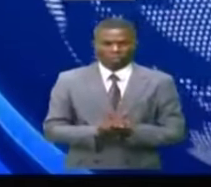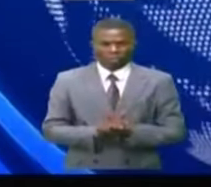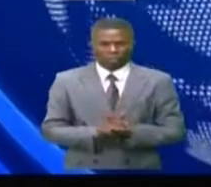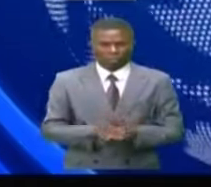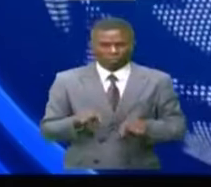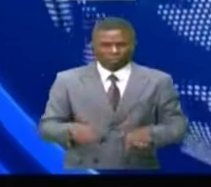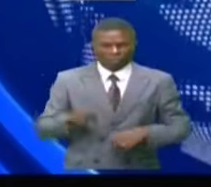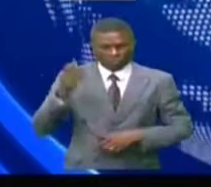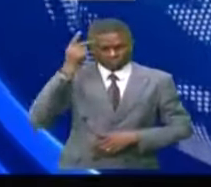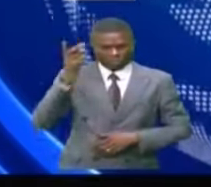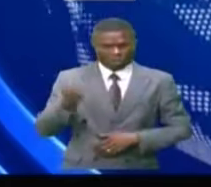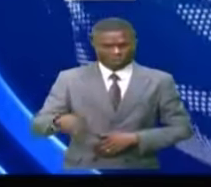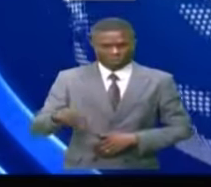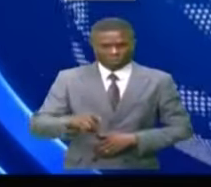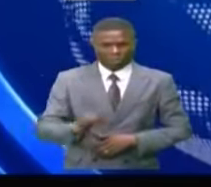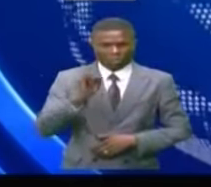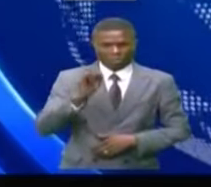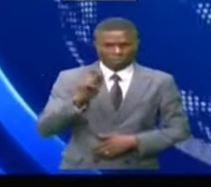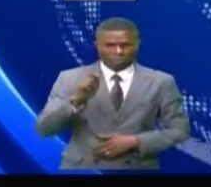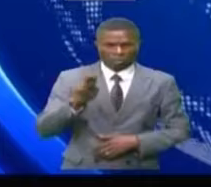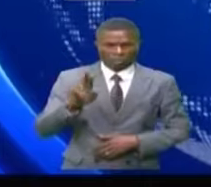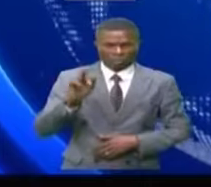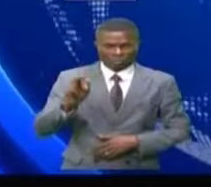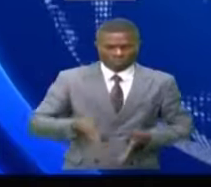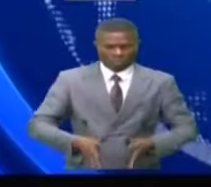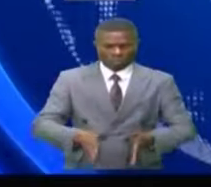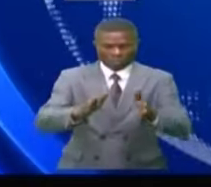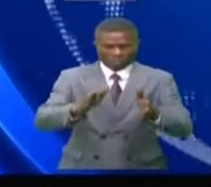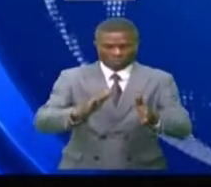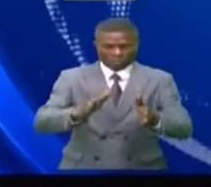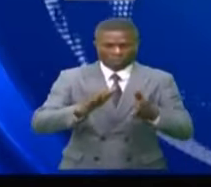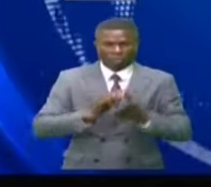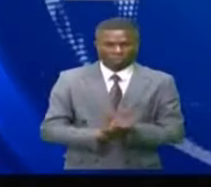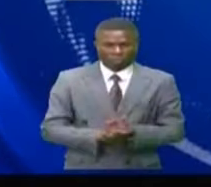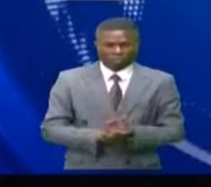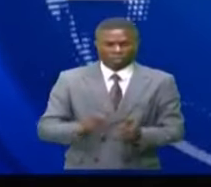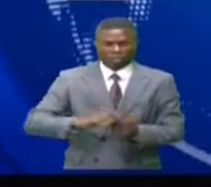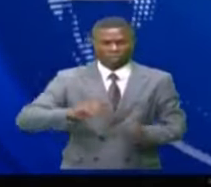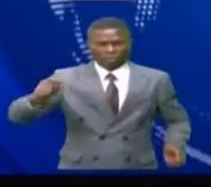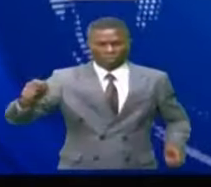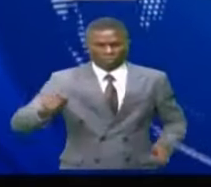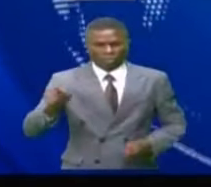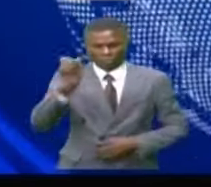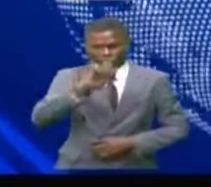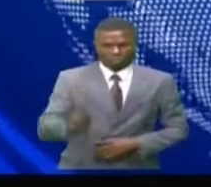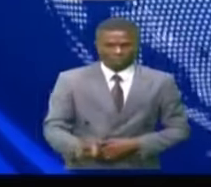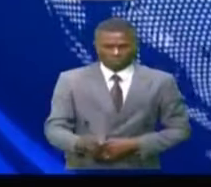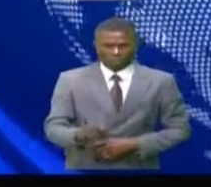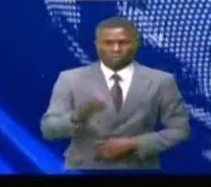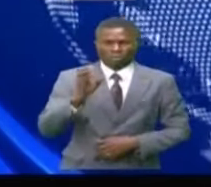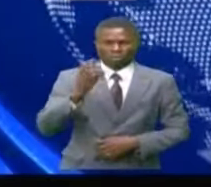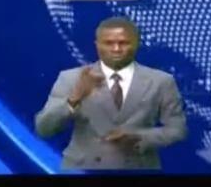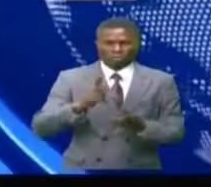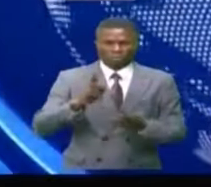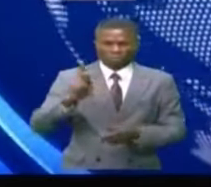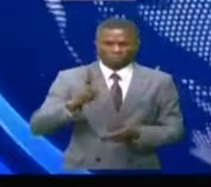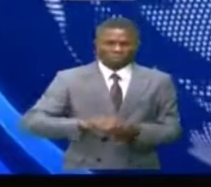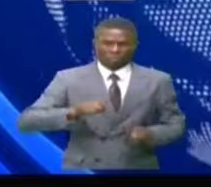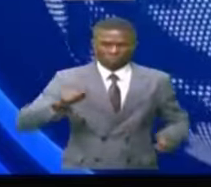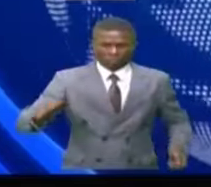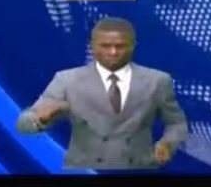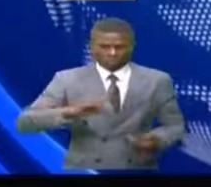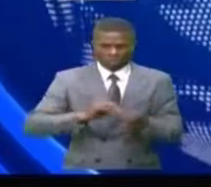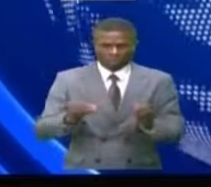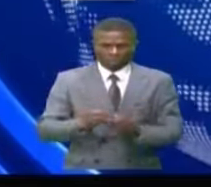Quittons Kinshasa pour la province de l'Ituri, le tronçon Le Papito, long de 30 km sur la route nationale